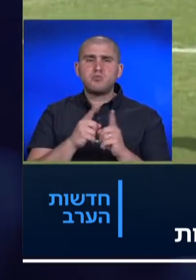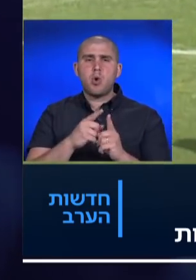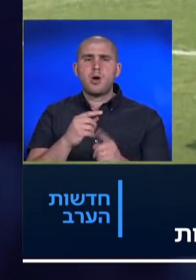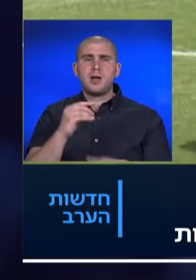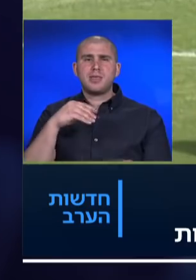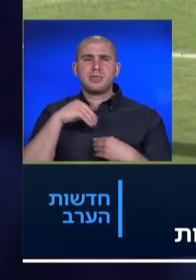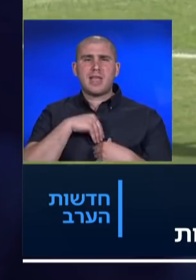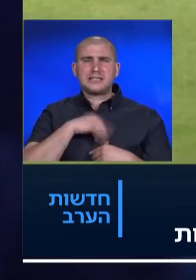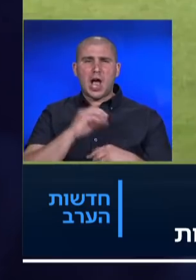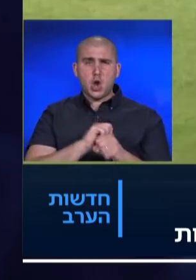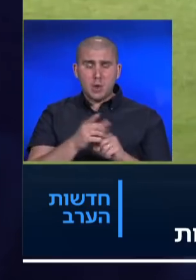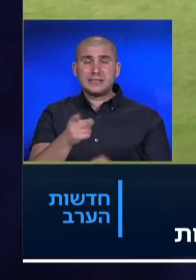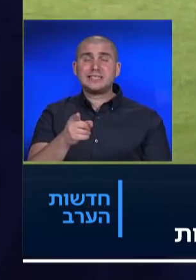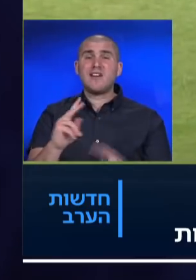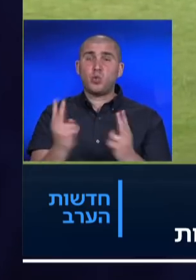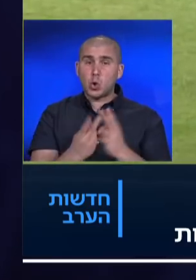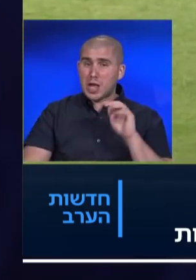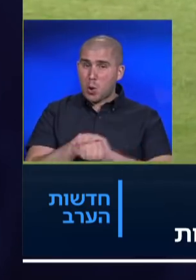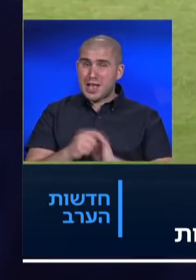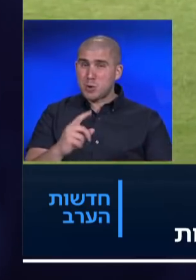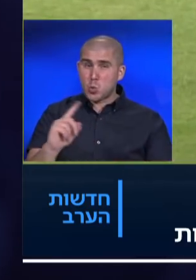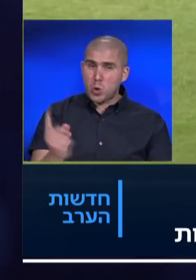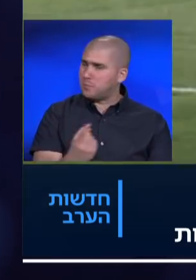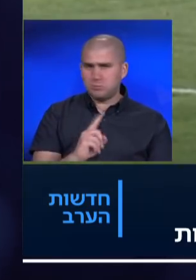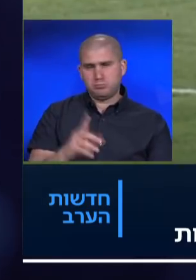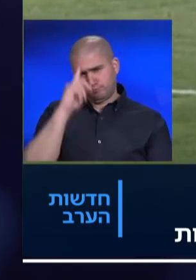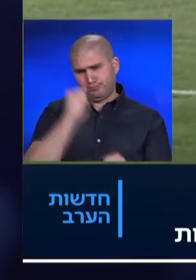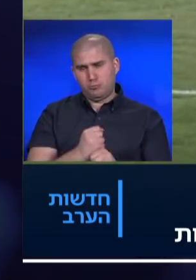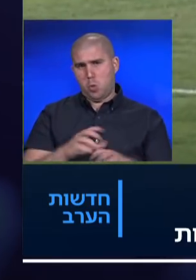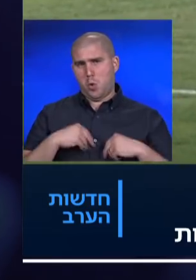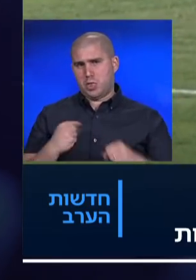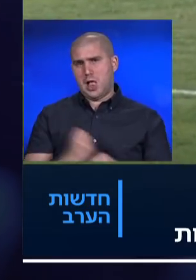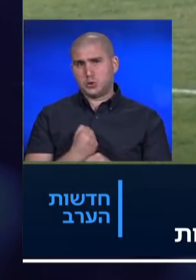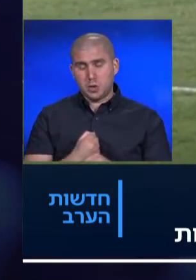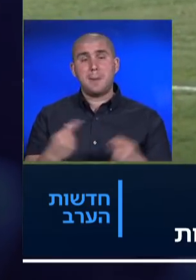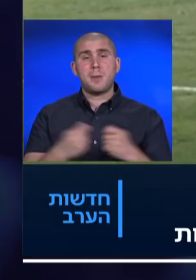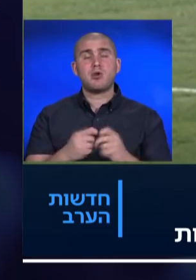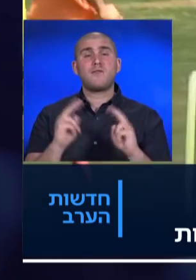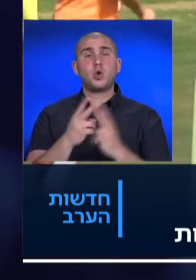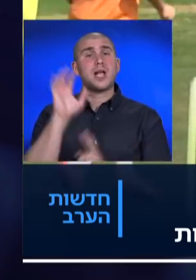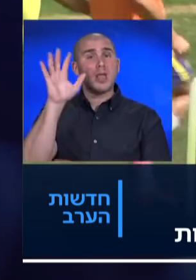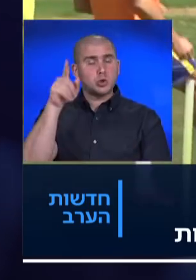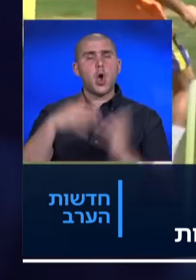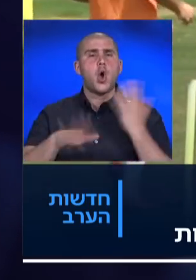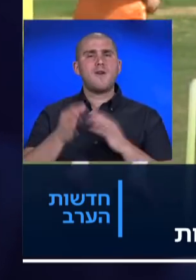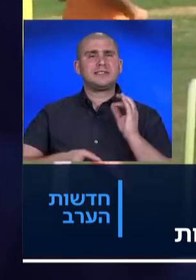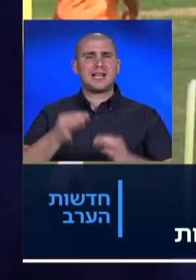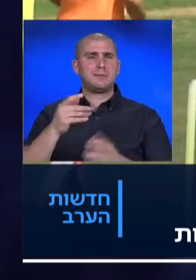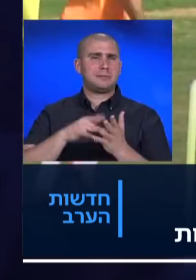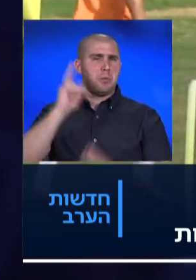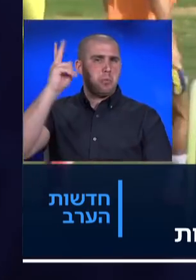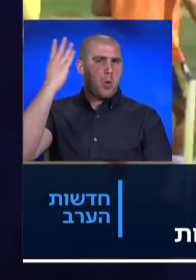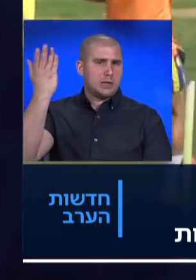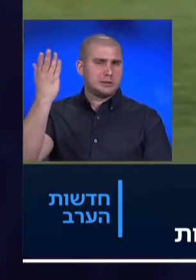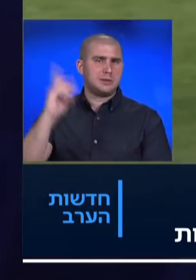קבוצות הכדורגל, כמעט כולן, לא מוכנות כרגע לקיים. לגבי קבוצות הכדורסל בכלל, מרבית השחקנים בחול מתאזרחים